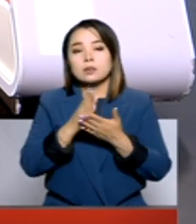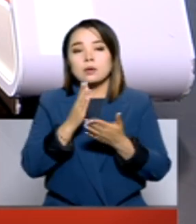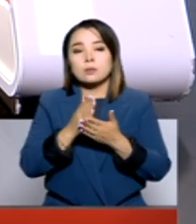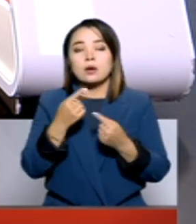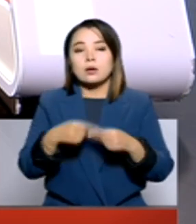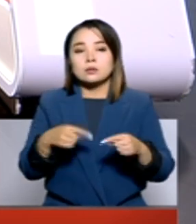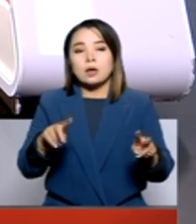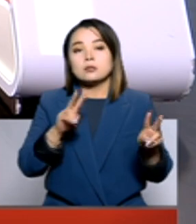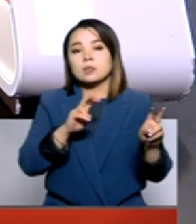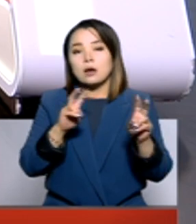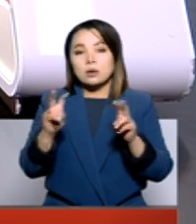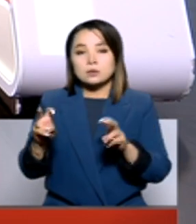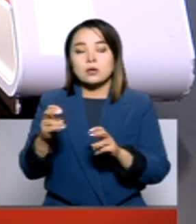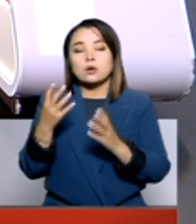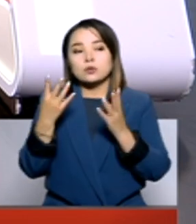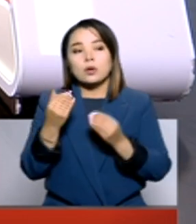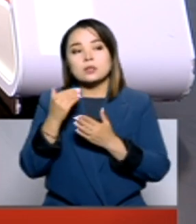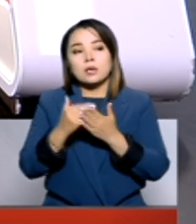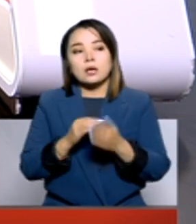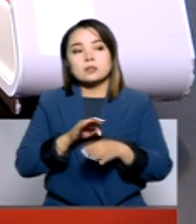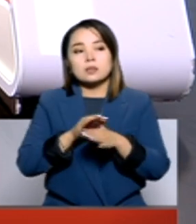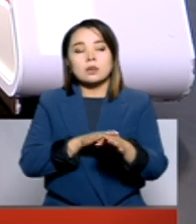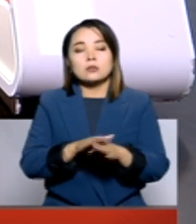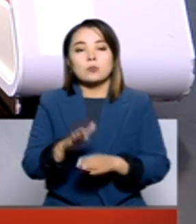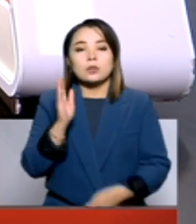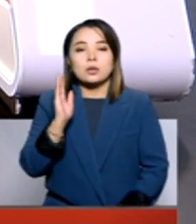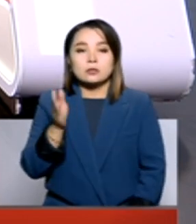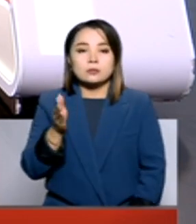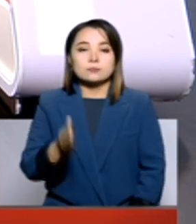әр түрлі тақырыпты күн тәртібіне шығарады.